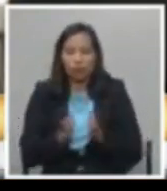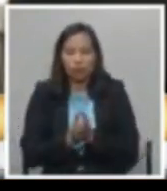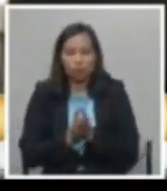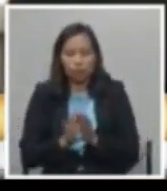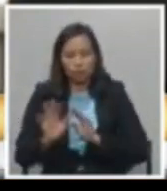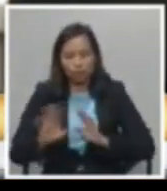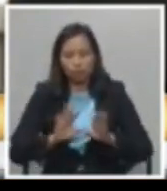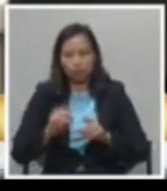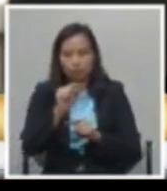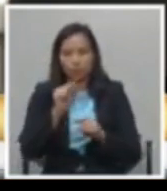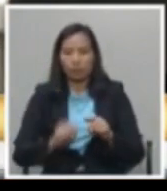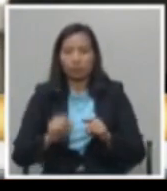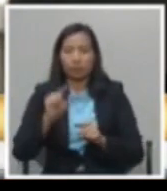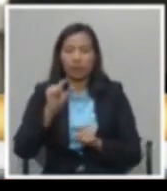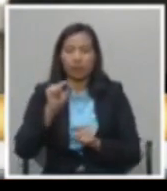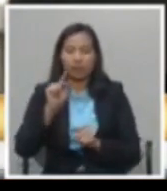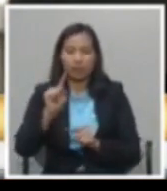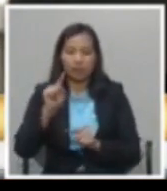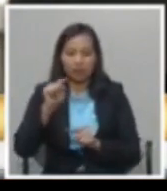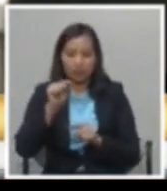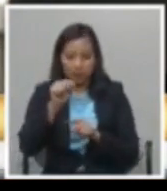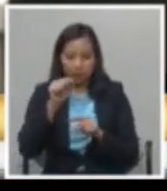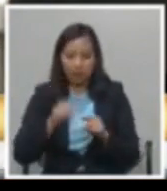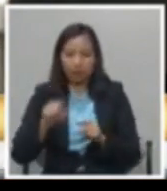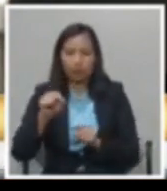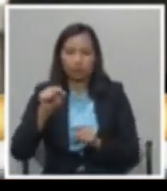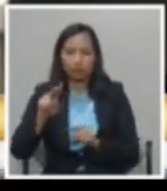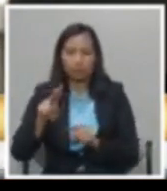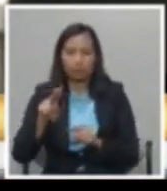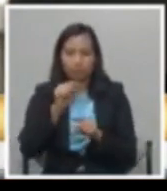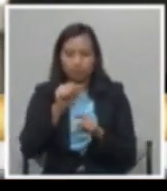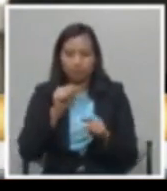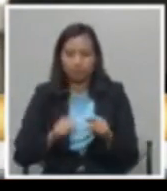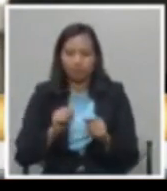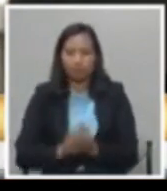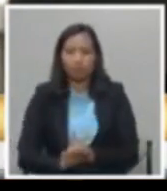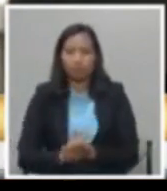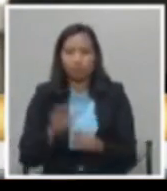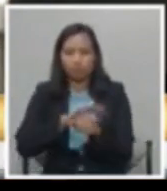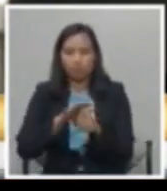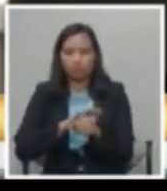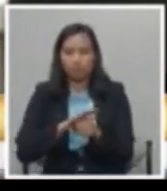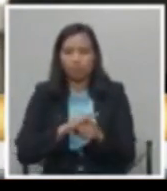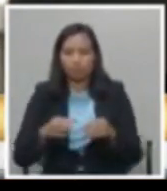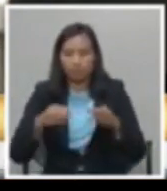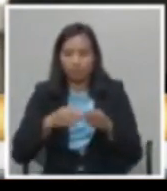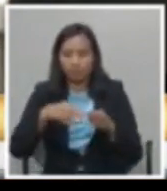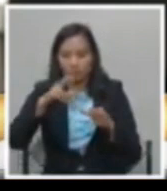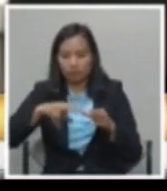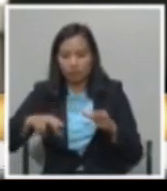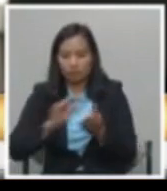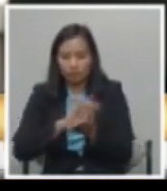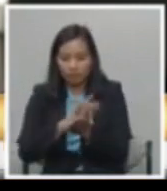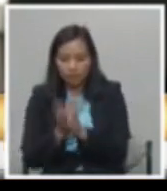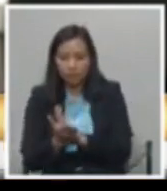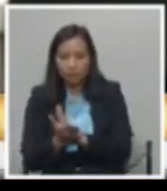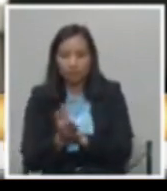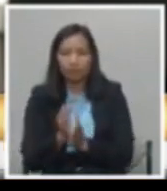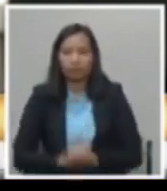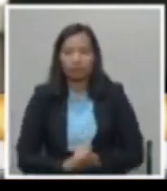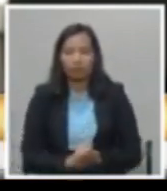าณ 20-22% ลดลงมาเรื่อยๆพอมาถึงยุคของรัฐบาลพรรคเพื่อไทยก็ปรับลดลงมาอยู่ที่ประมา